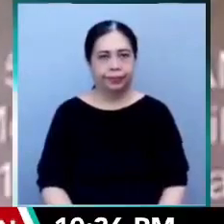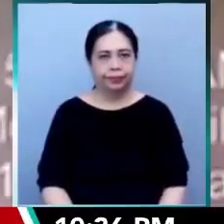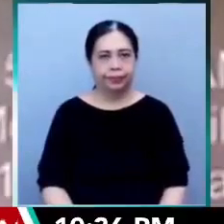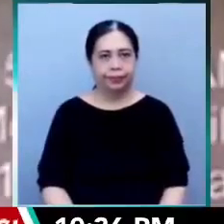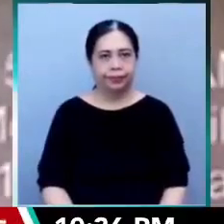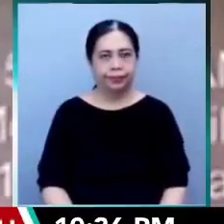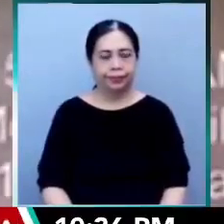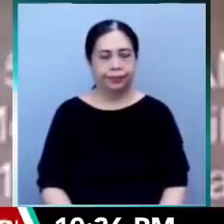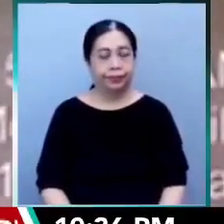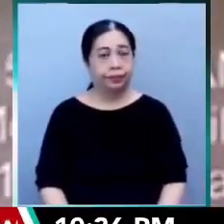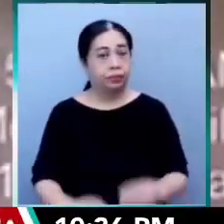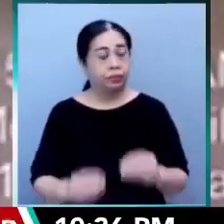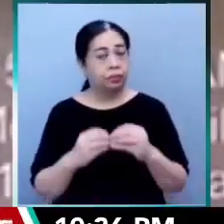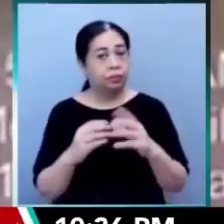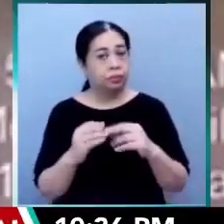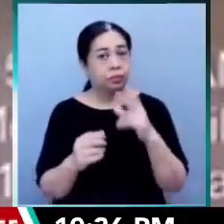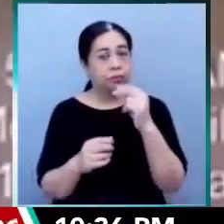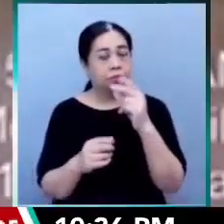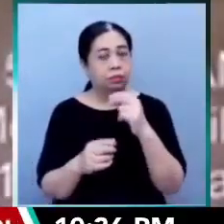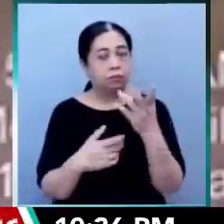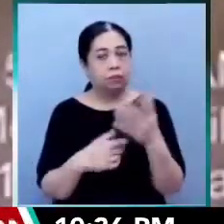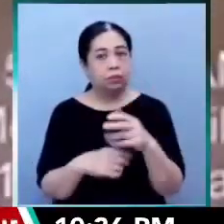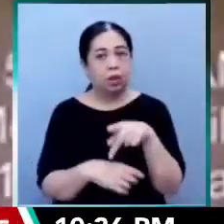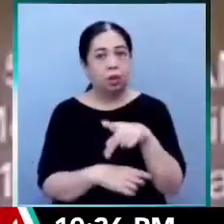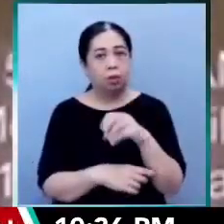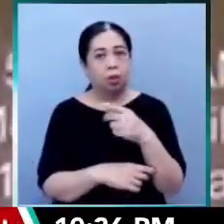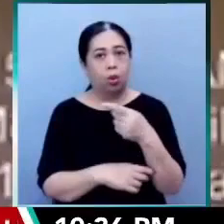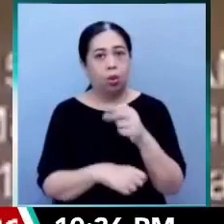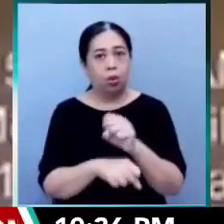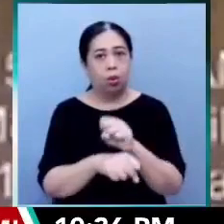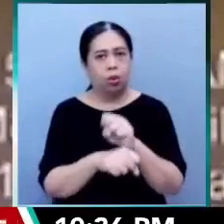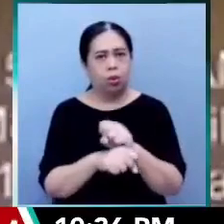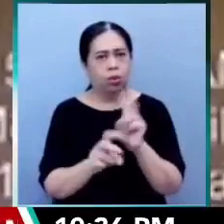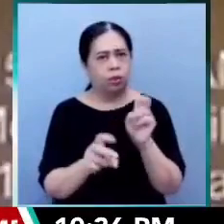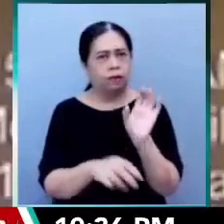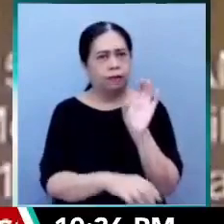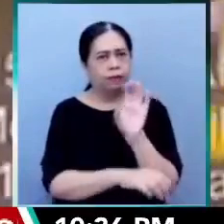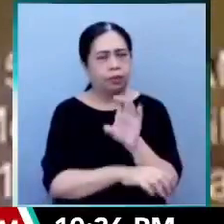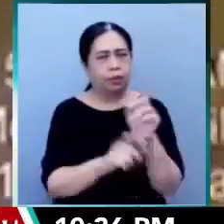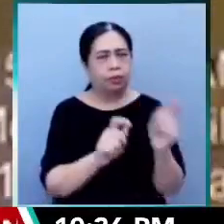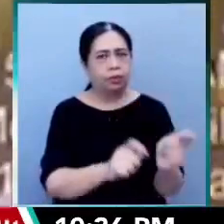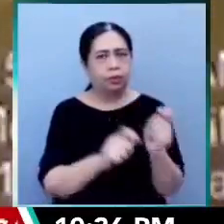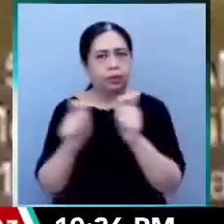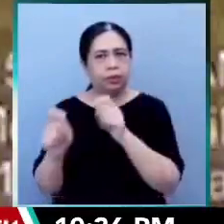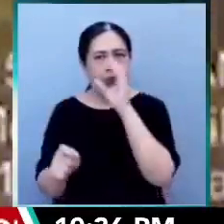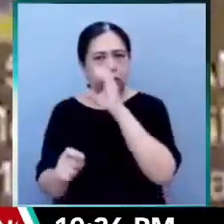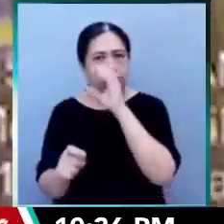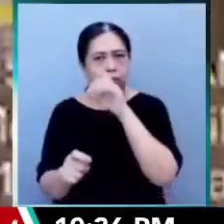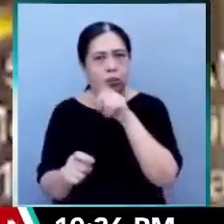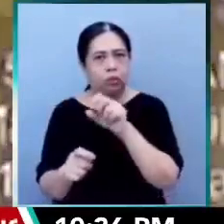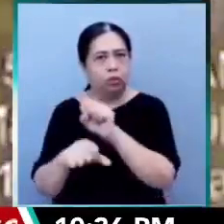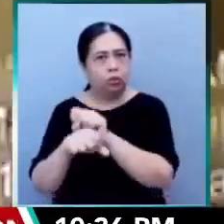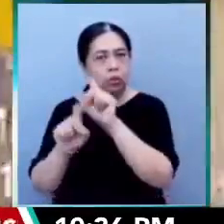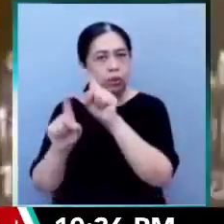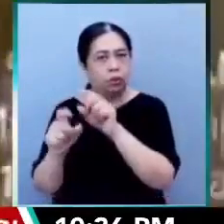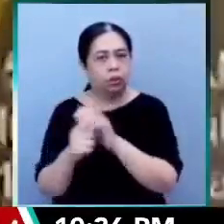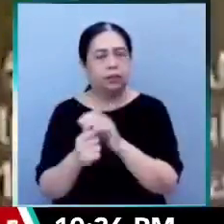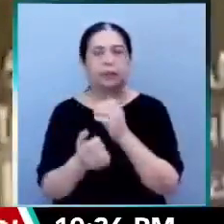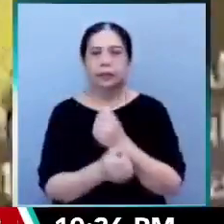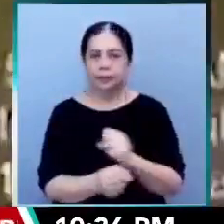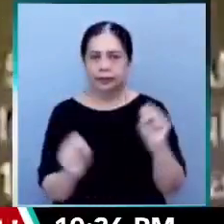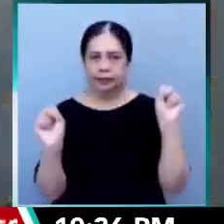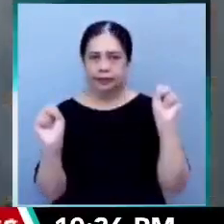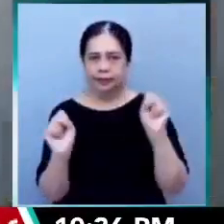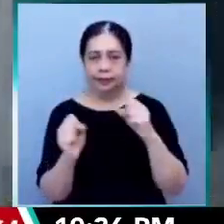Mahigit 30 dayuhang POGO workers sa sapilitan sanang ililipat sa Cebu para doon magtrabaho ni Rescue. Kasunod